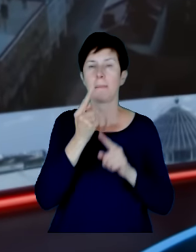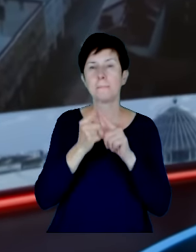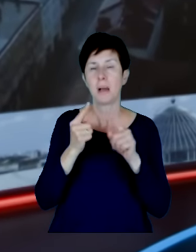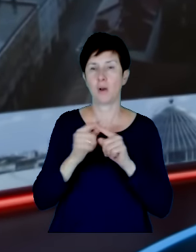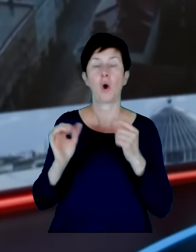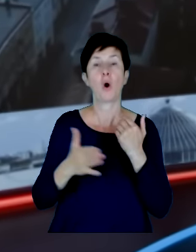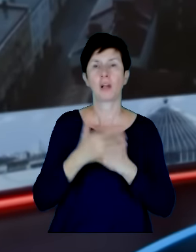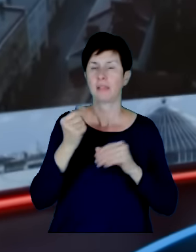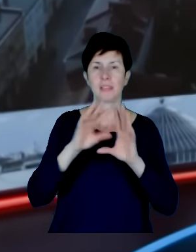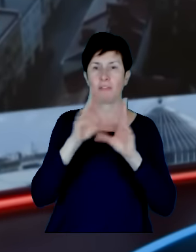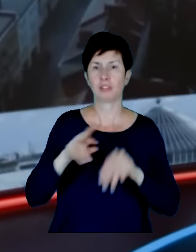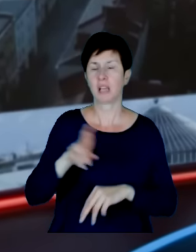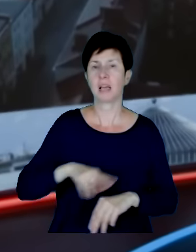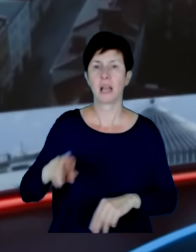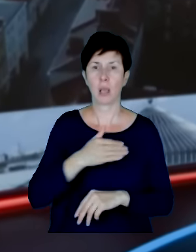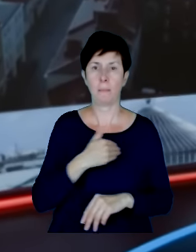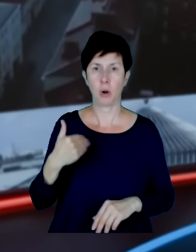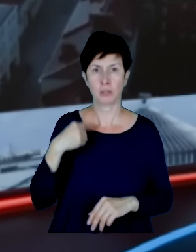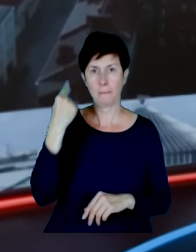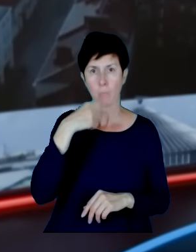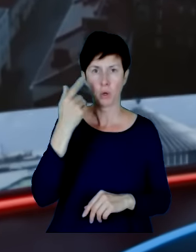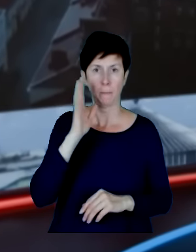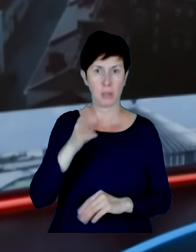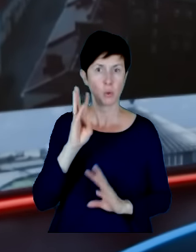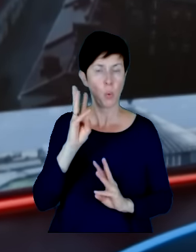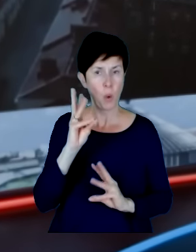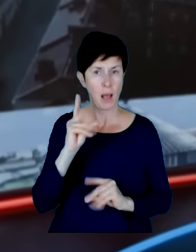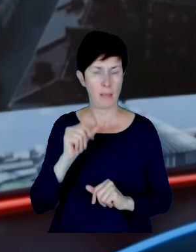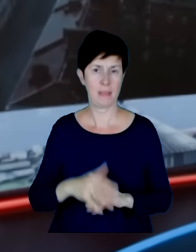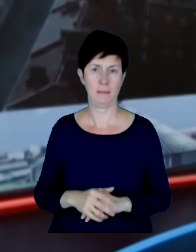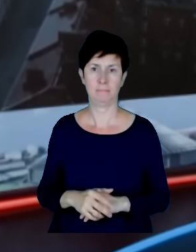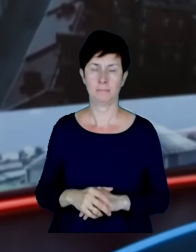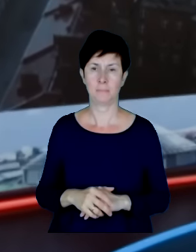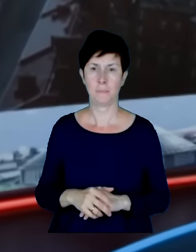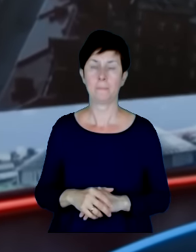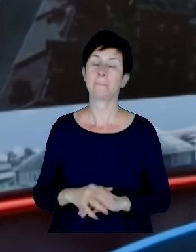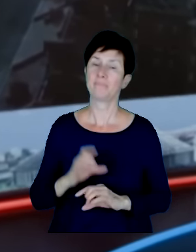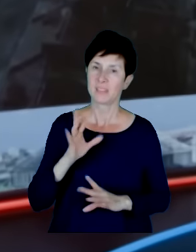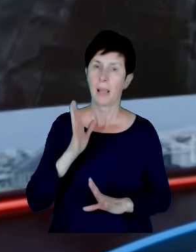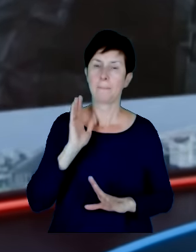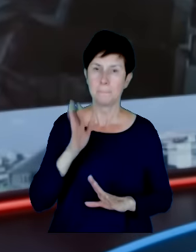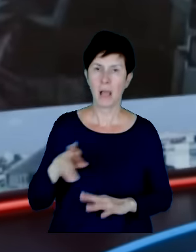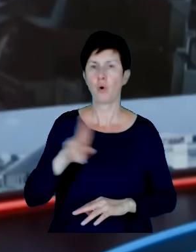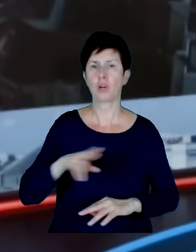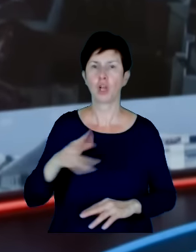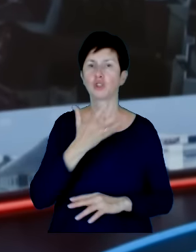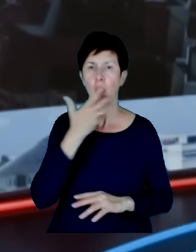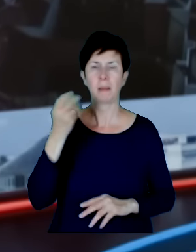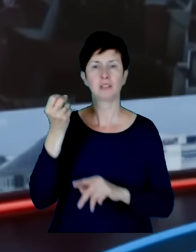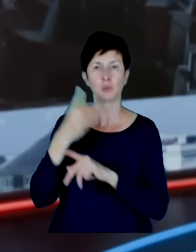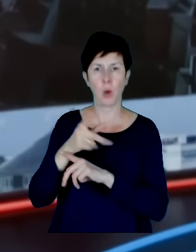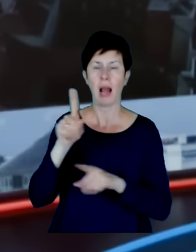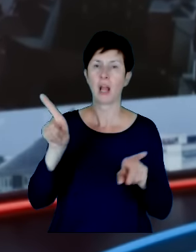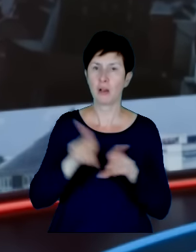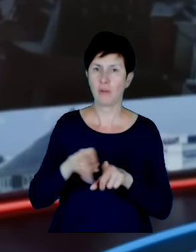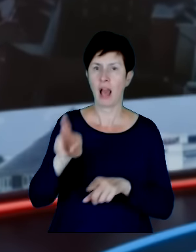nie we wszystkich regionach Polski pogoda w majówkę będzie tak wymarzona jak nam się zdawało pierwotnie owszem będą regiony ciepłe i słoneczne ale będą także